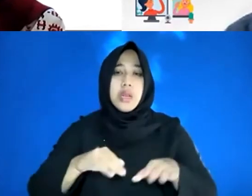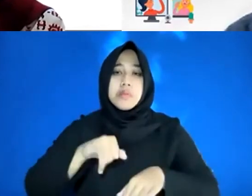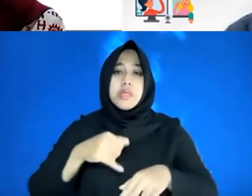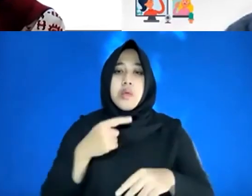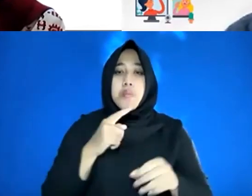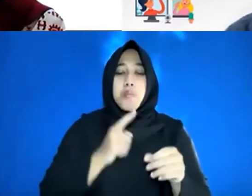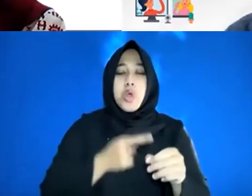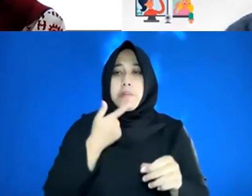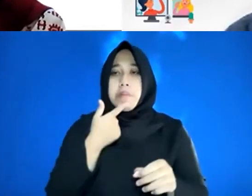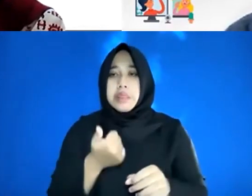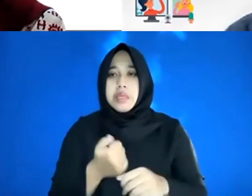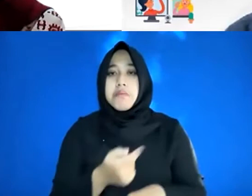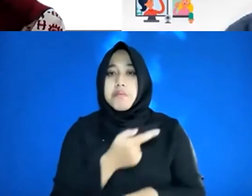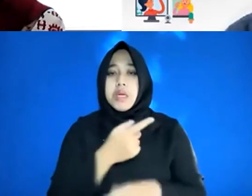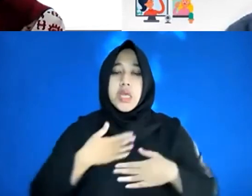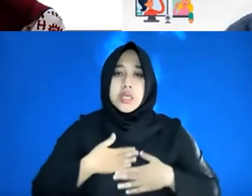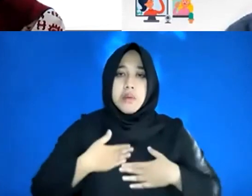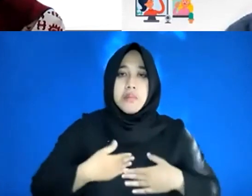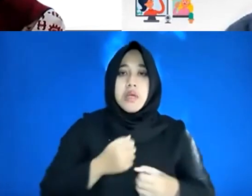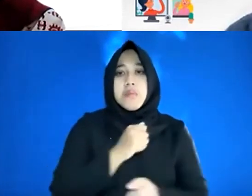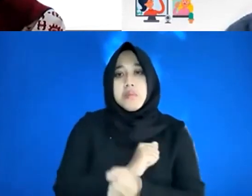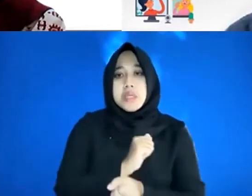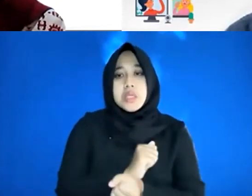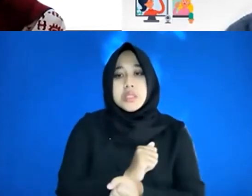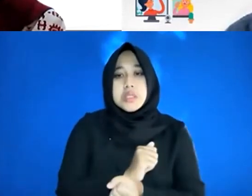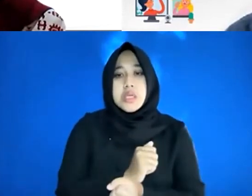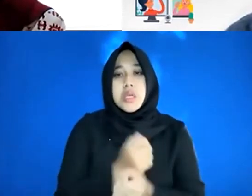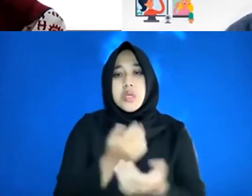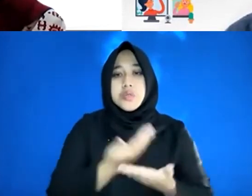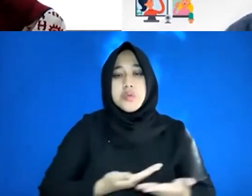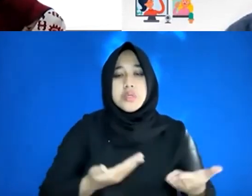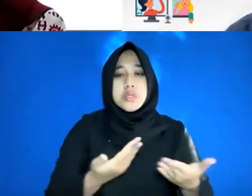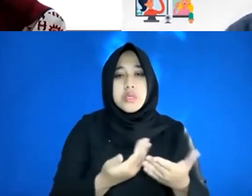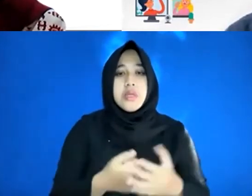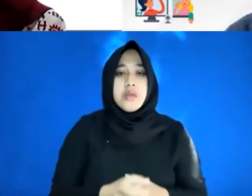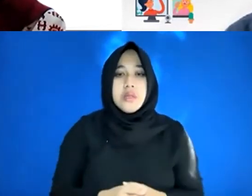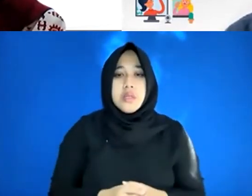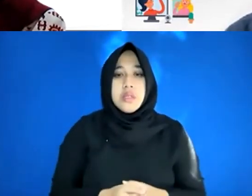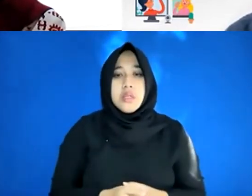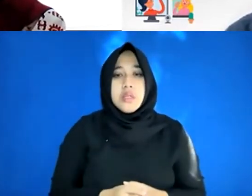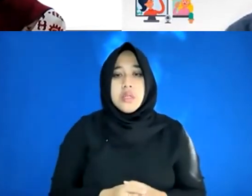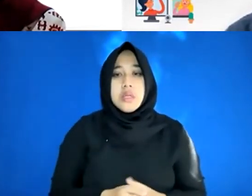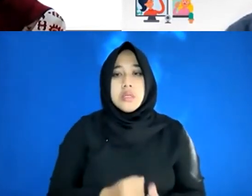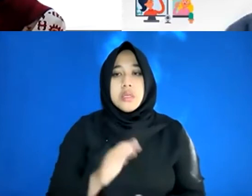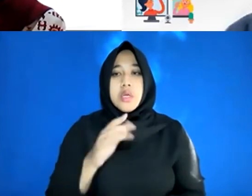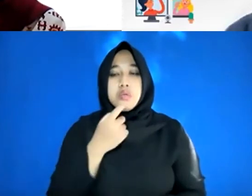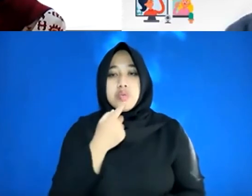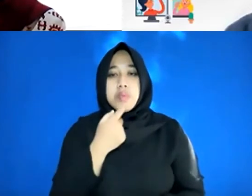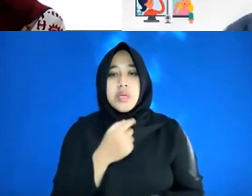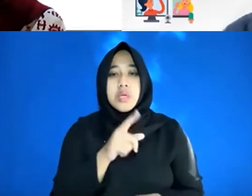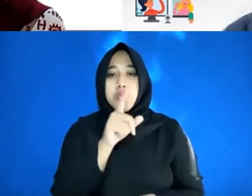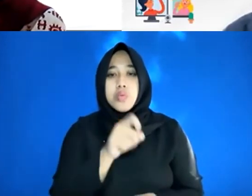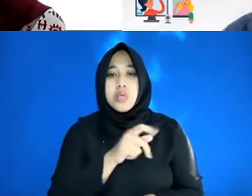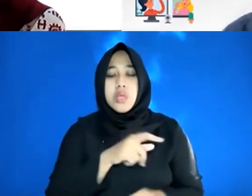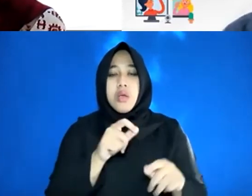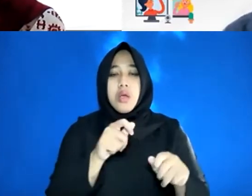penting juga. Mereka nyaman bekerja dengan pekerja sosial itu menjadi kunci juga, tidak hanya sebatas kebutuhan kita mengambil